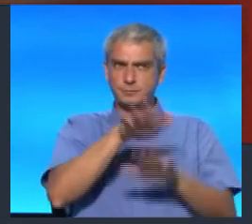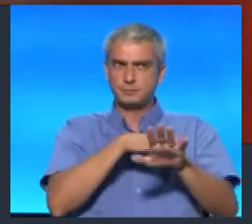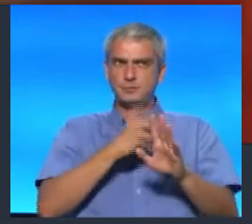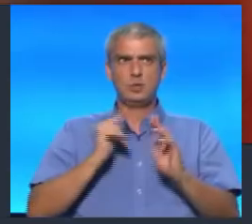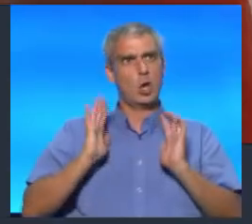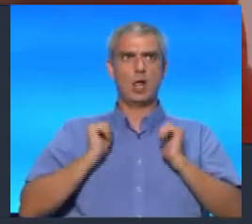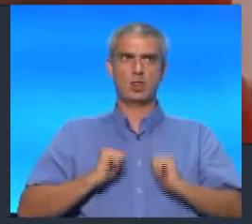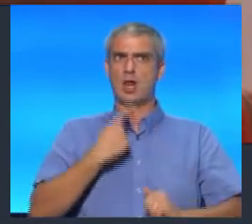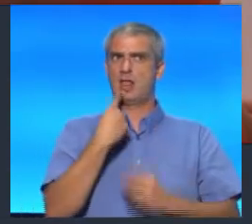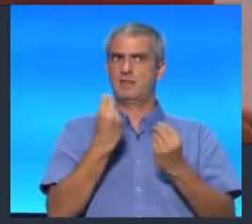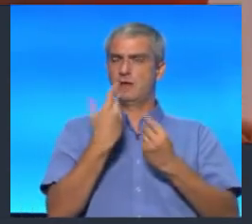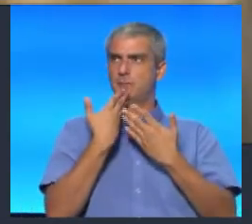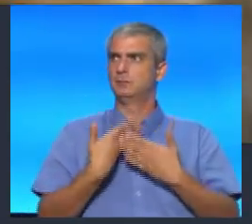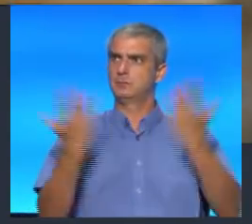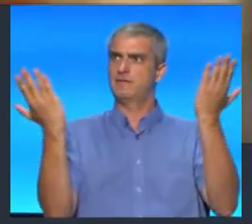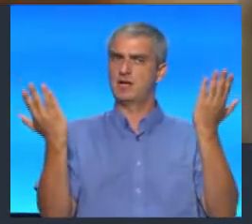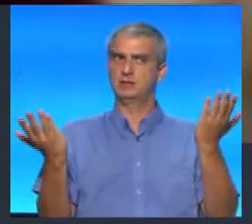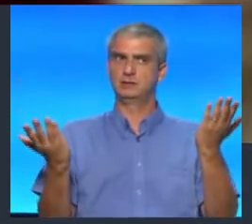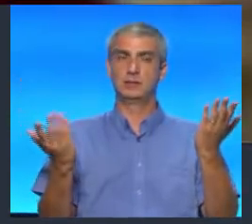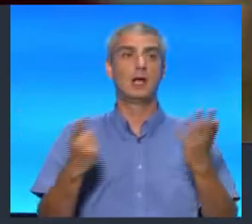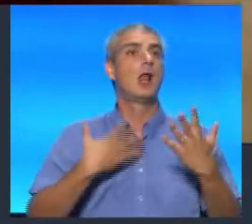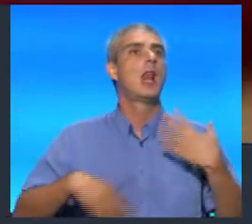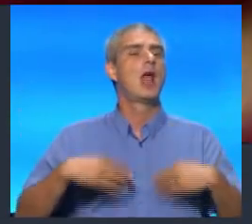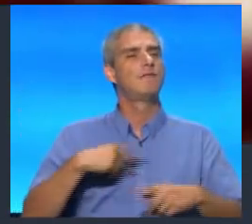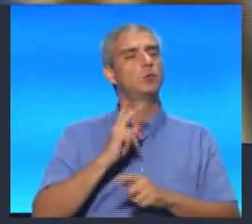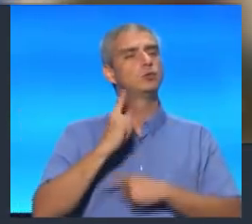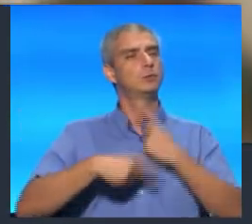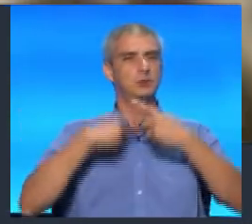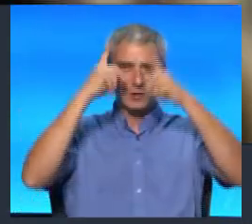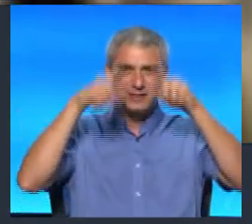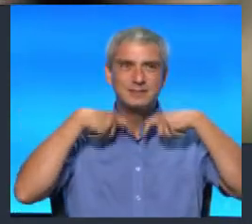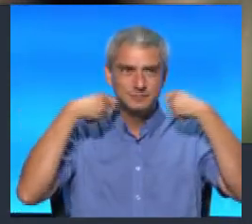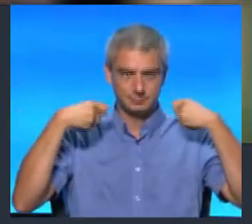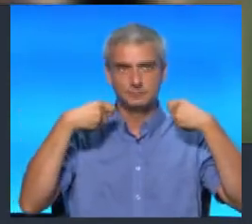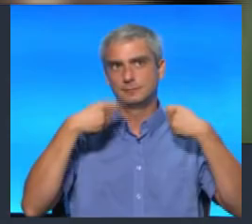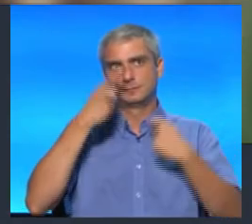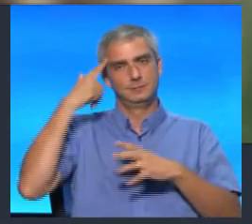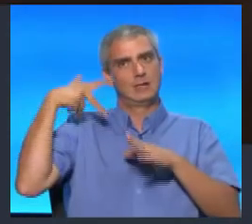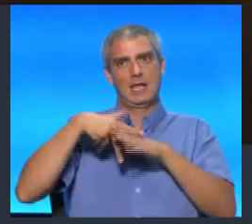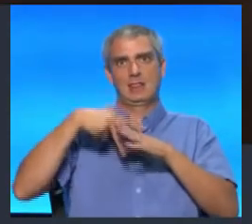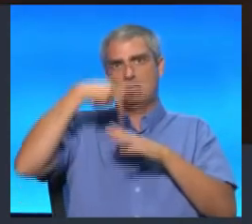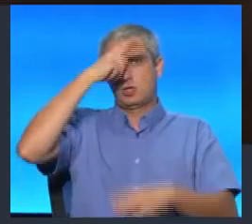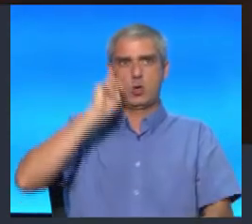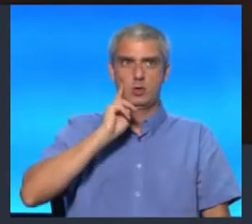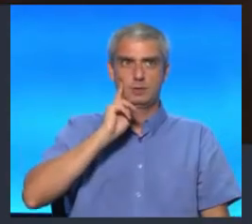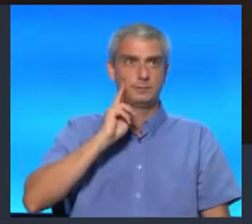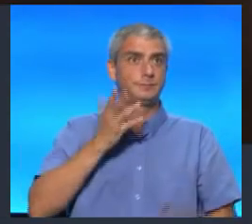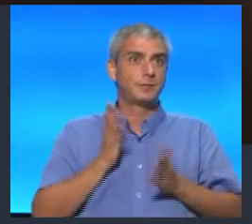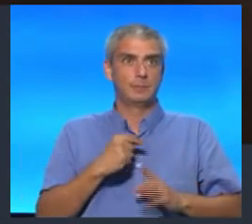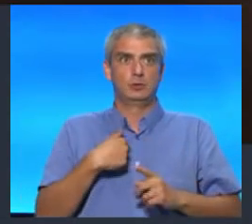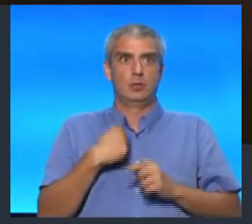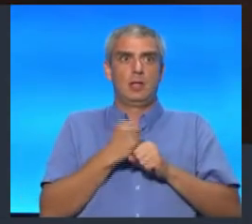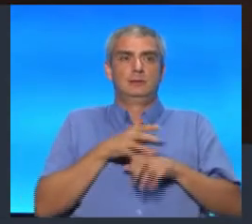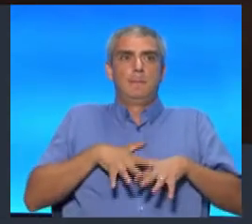נוח לומר דברים בפרהסיה. הלבוש המסורתי של הסייעת, גם הוא הטריד מאוד את ההורים. הבת שלי עשתה פיפי